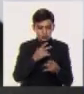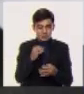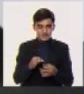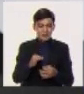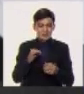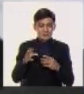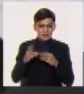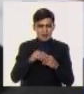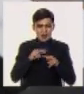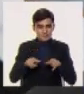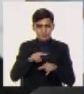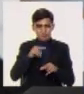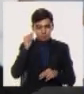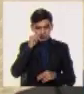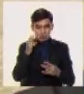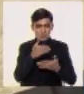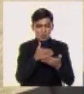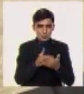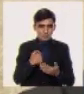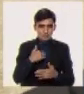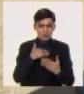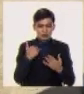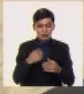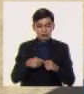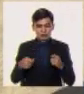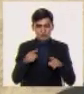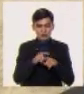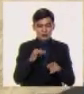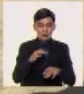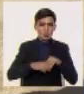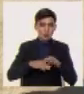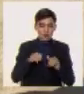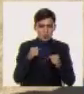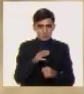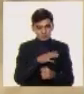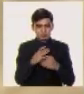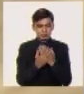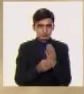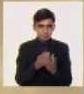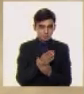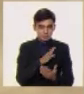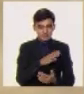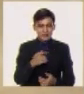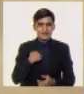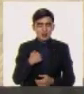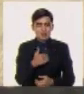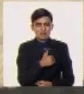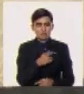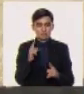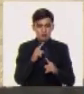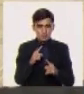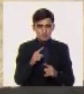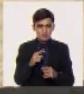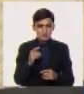одноклассников по программе не хочется руки до замерзали перчатки одевали все я хочу что